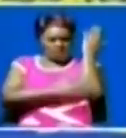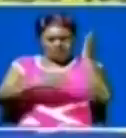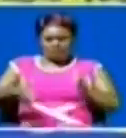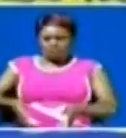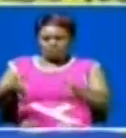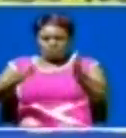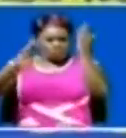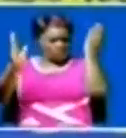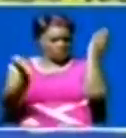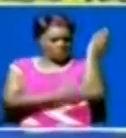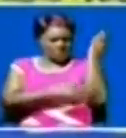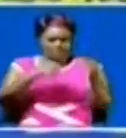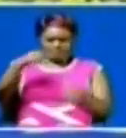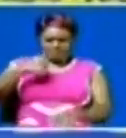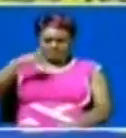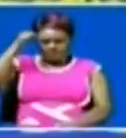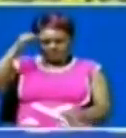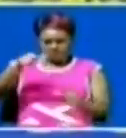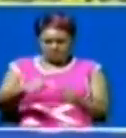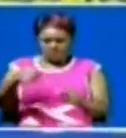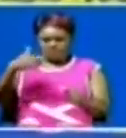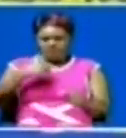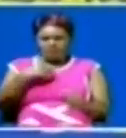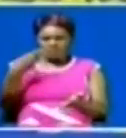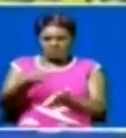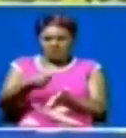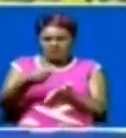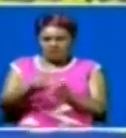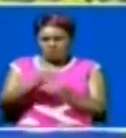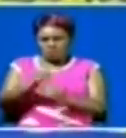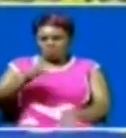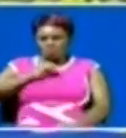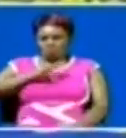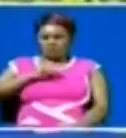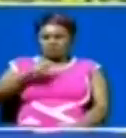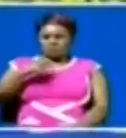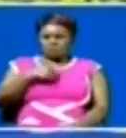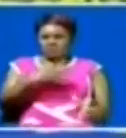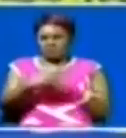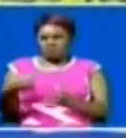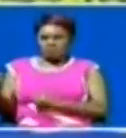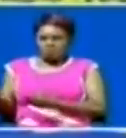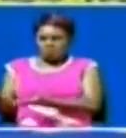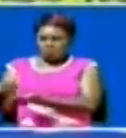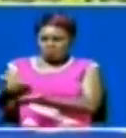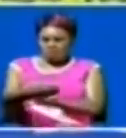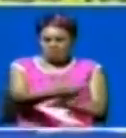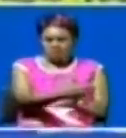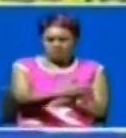ilikuwa mbaya. Hata nakumbuka hatukukuwa na pesa katika council, na nilienda nikichota